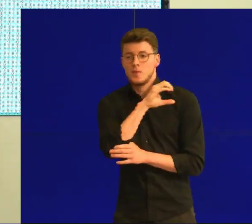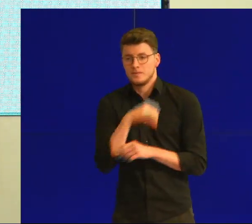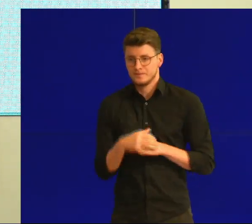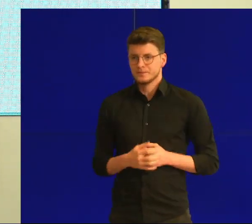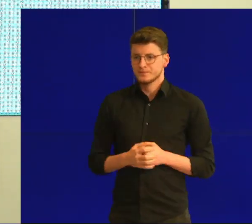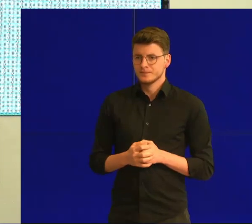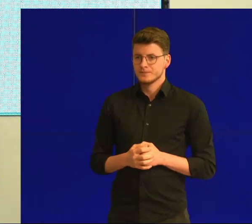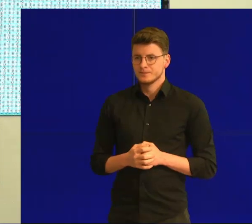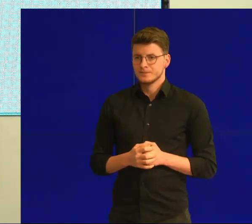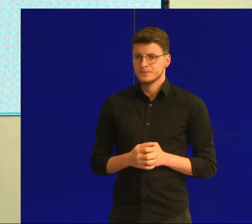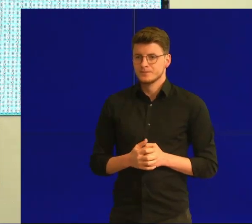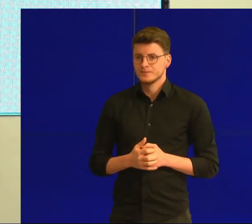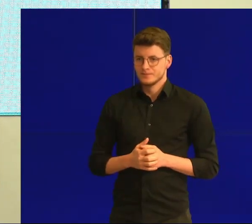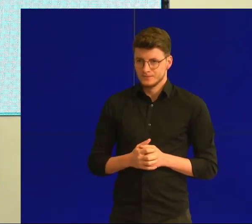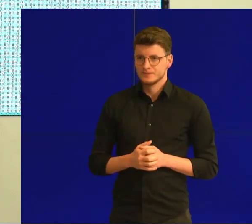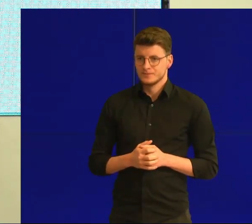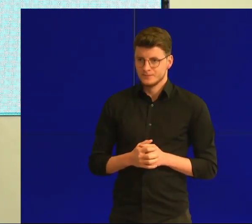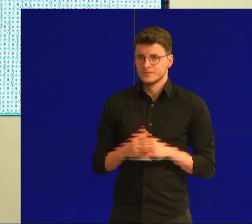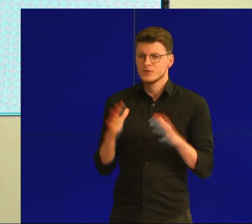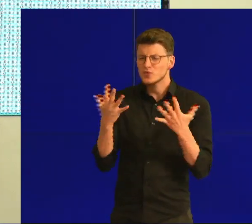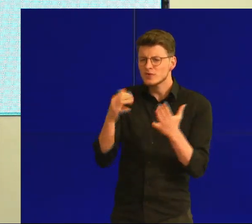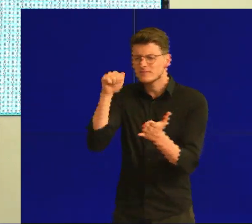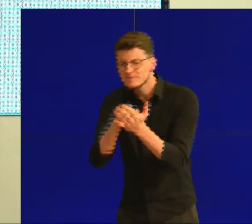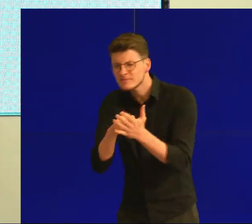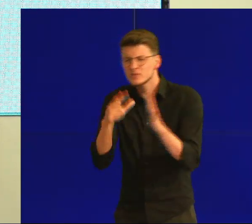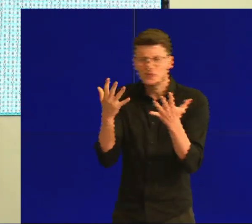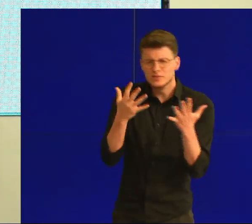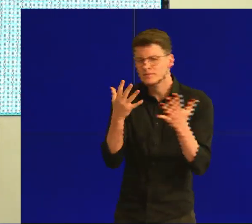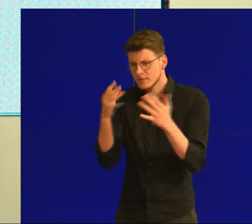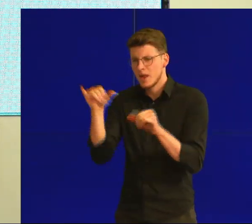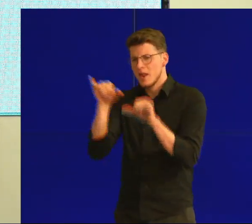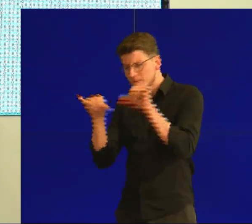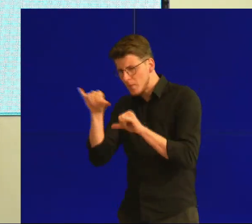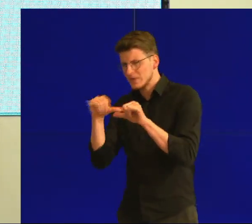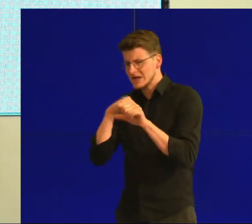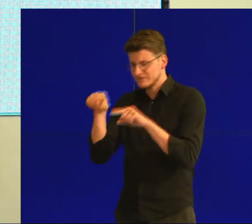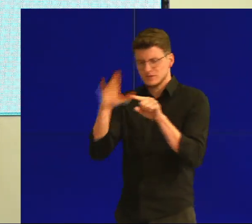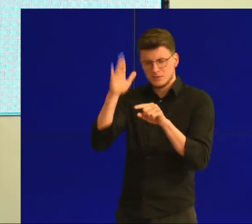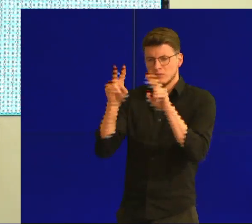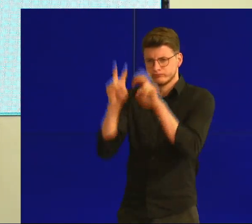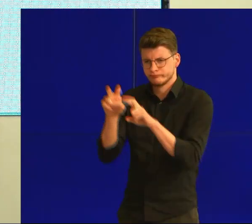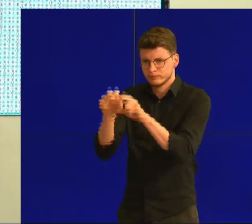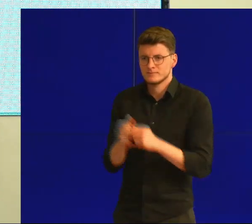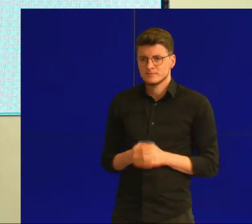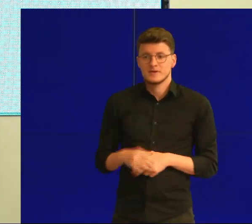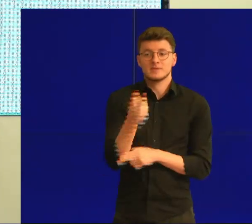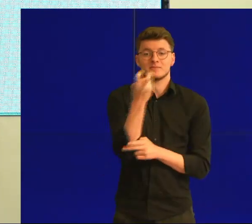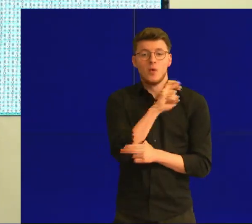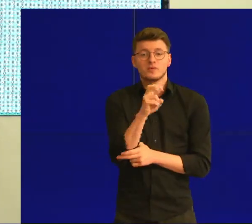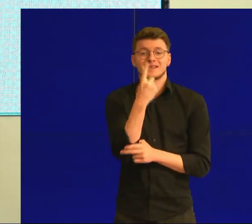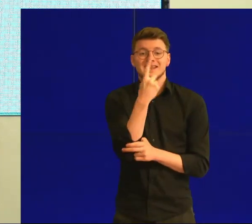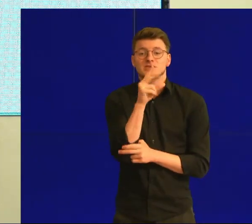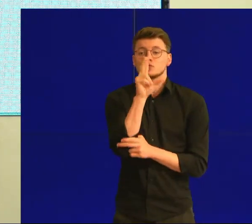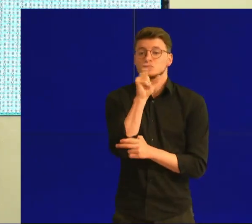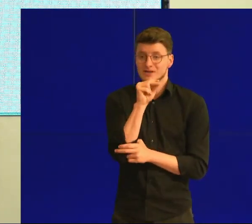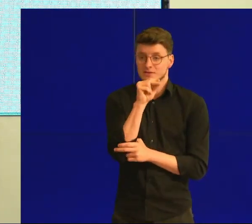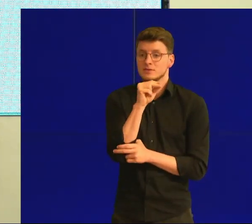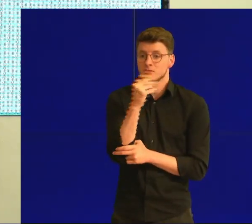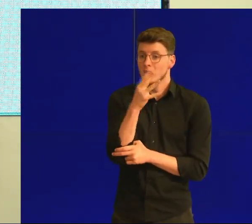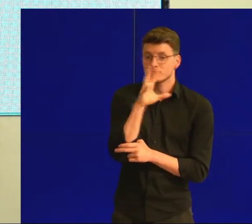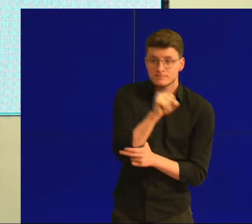d'apporter un canal un duo virtuel de route entre ces offres comme strates de l'open d'australie